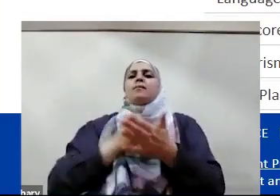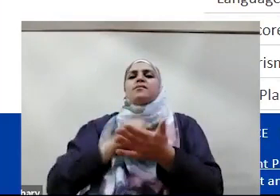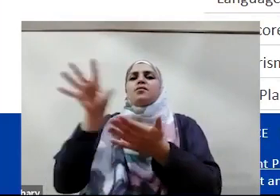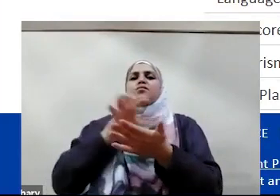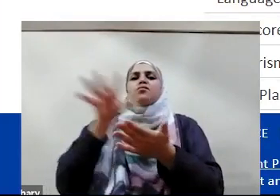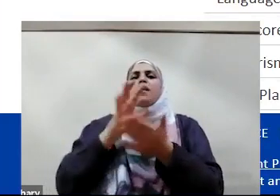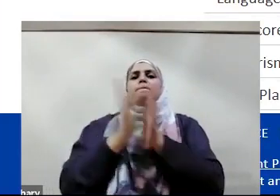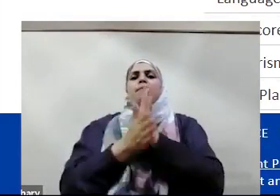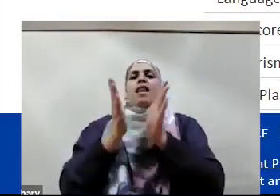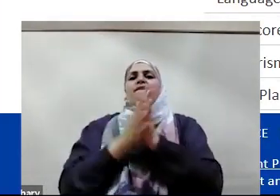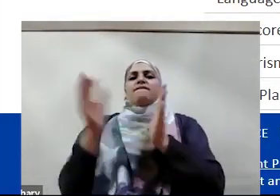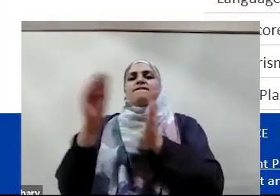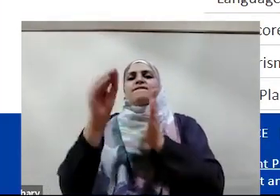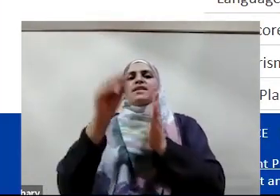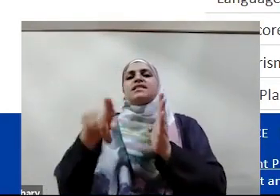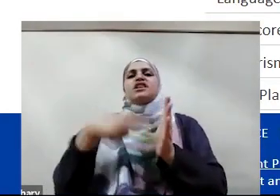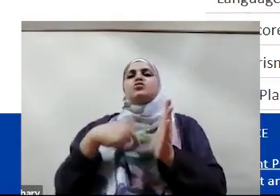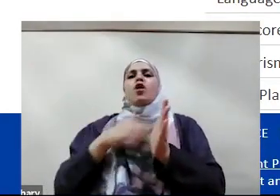المستندات الإضافية.